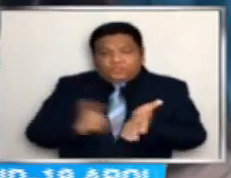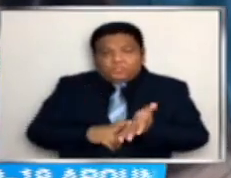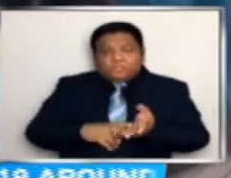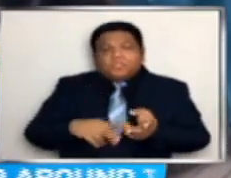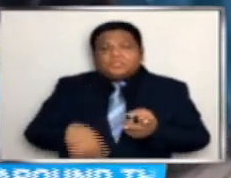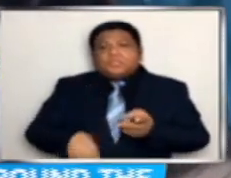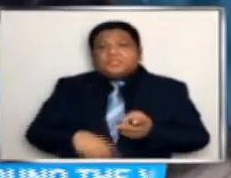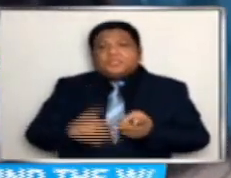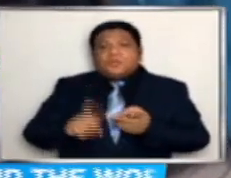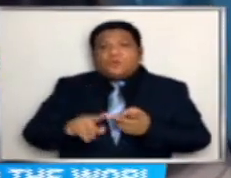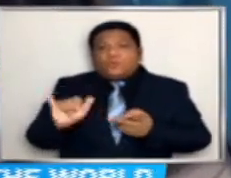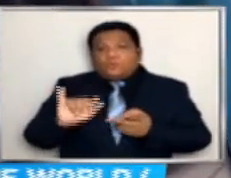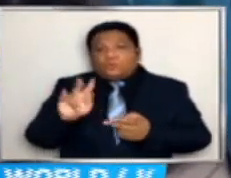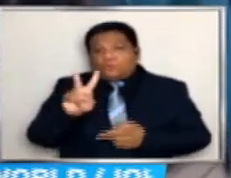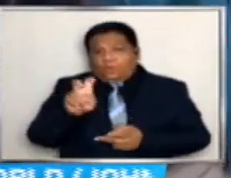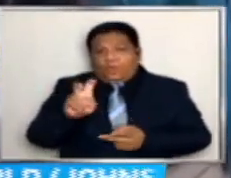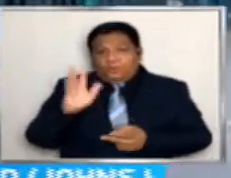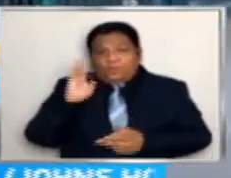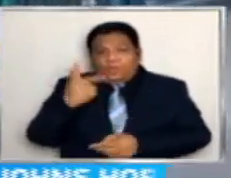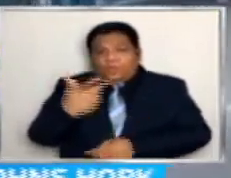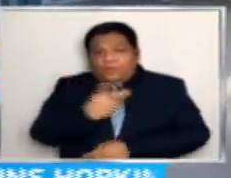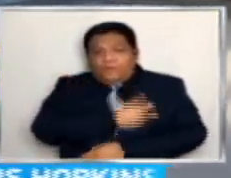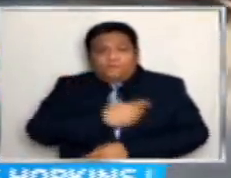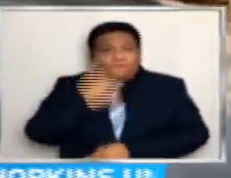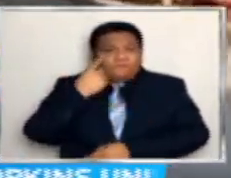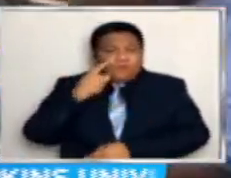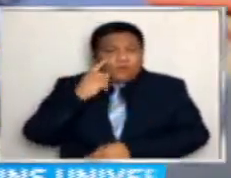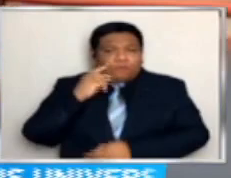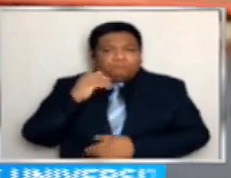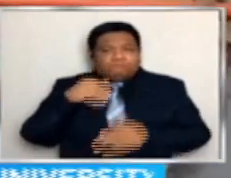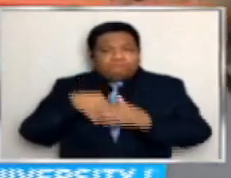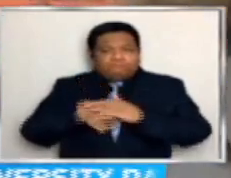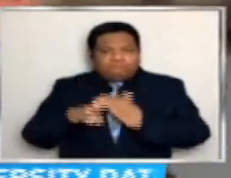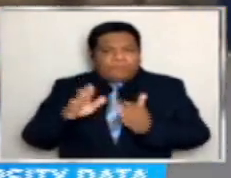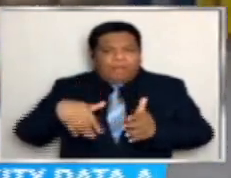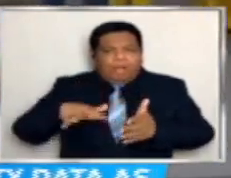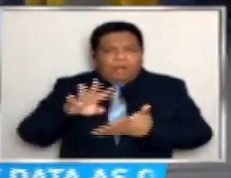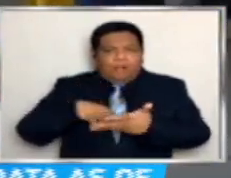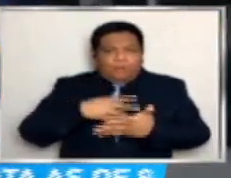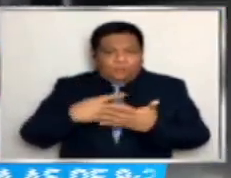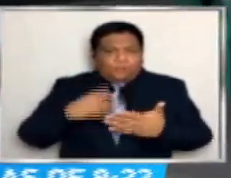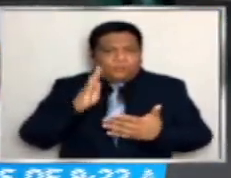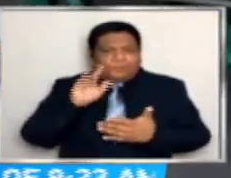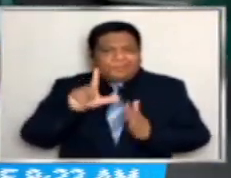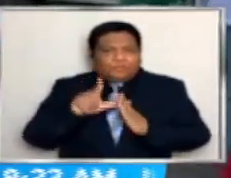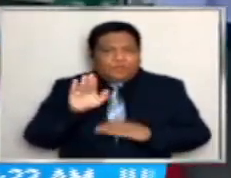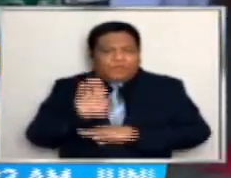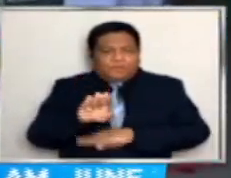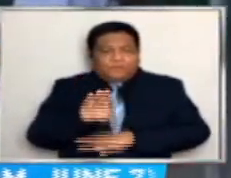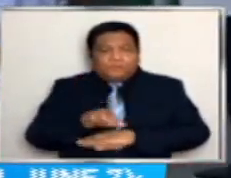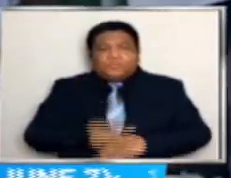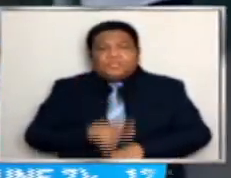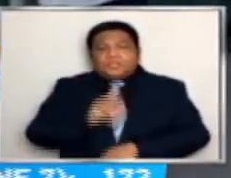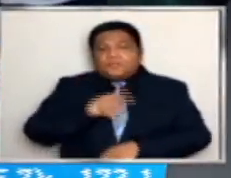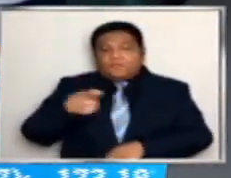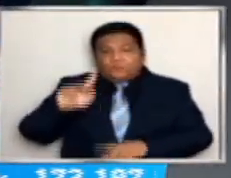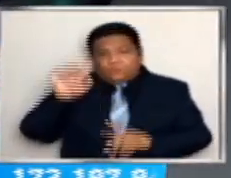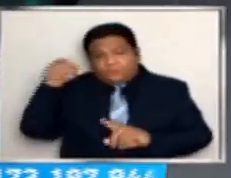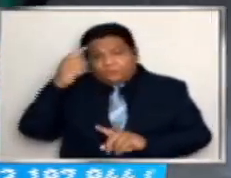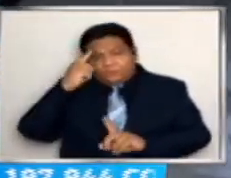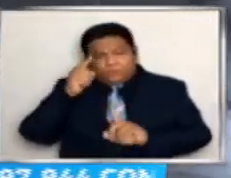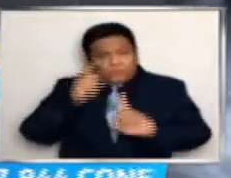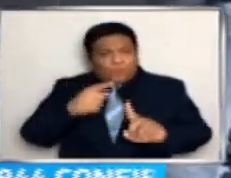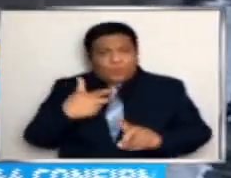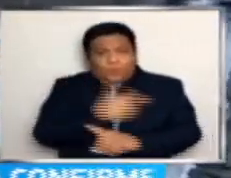din ang mababakunahan para sa mga walk-in mamayang hapon. Target na mababakunahan ng Navotas City Government ang nasa 18,000